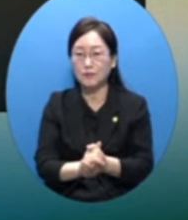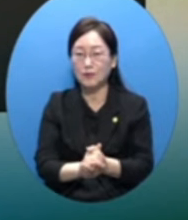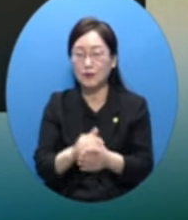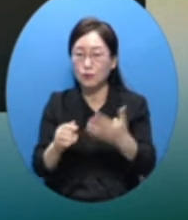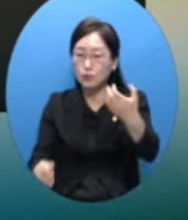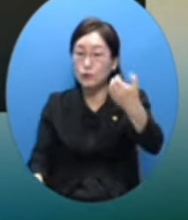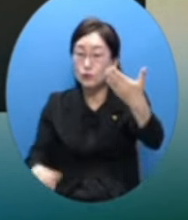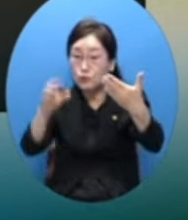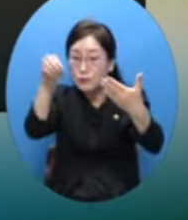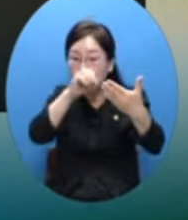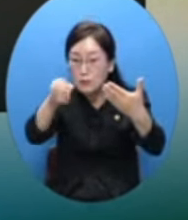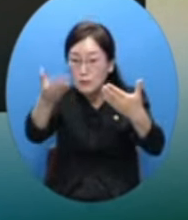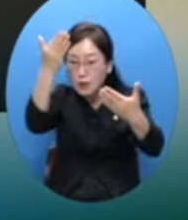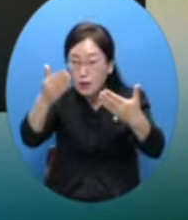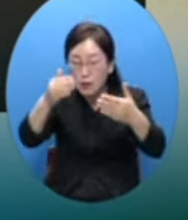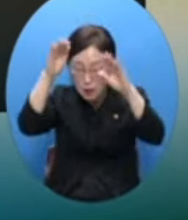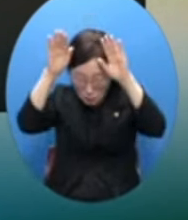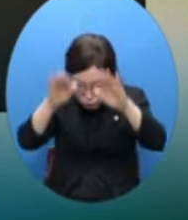99% 이상 무슬림입니다.